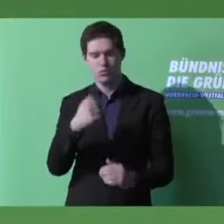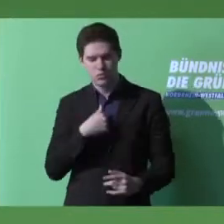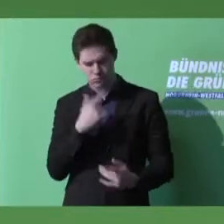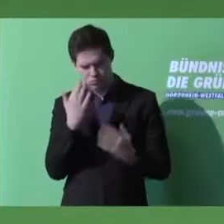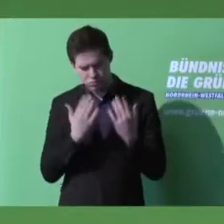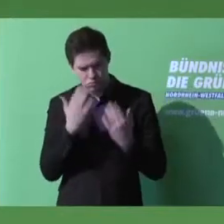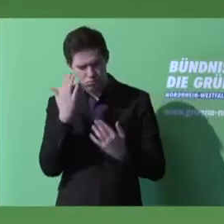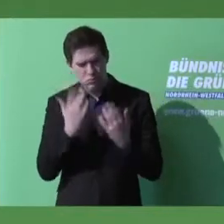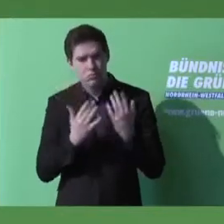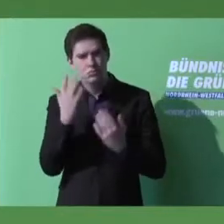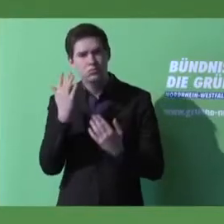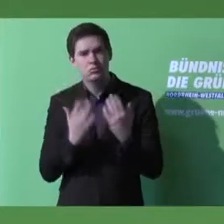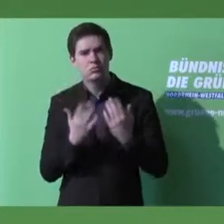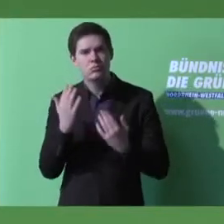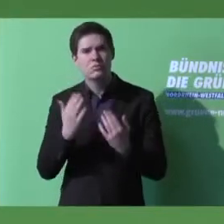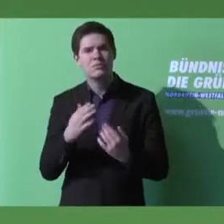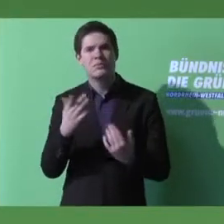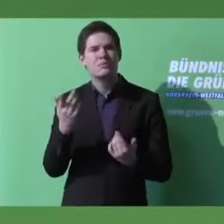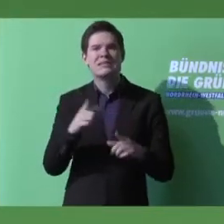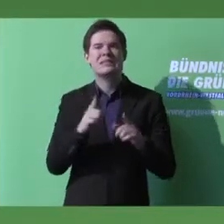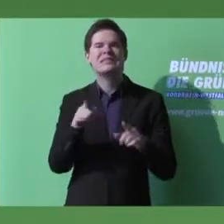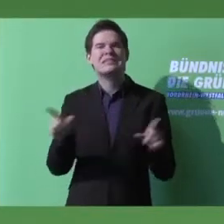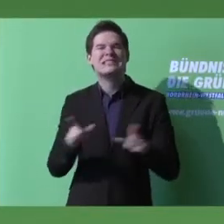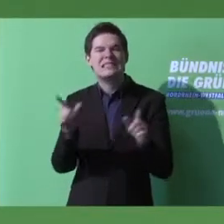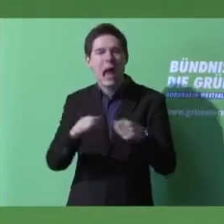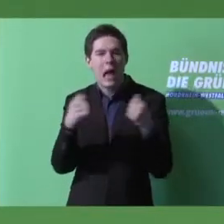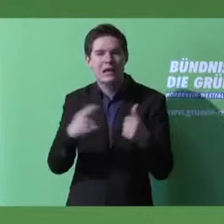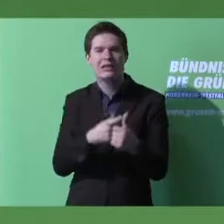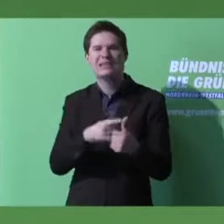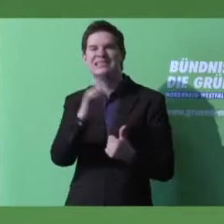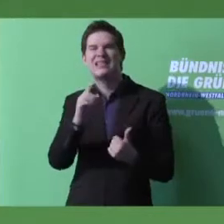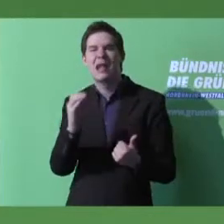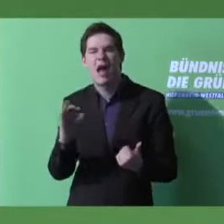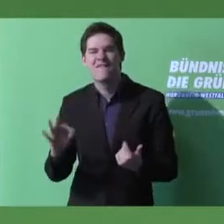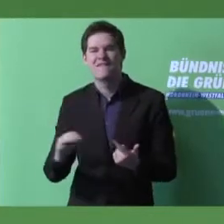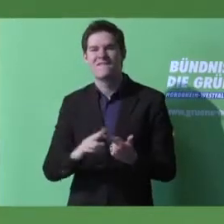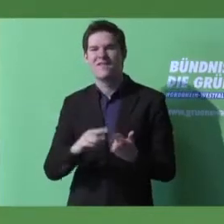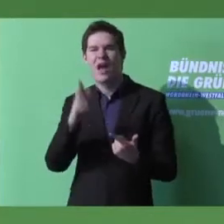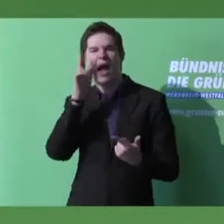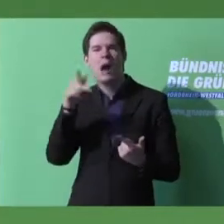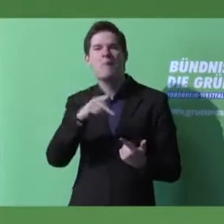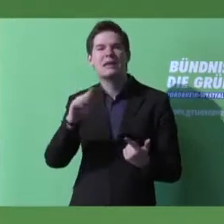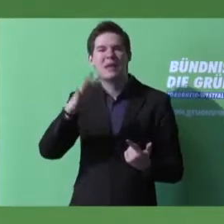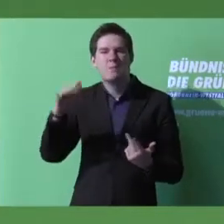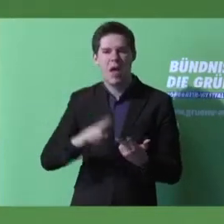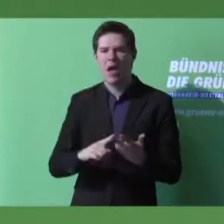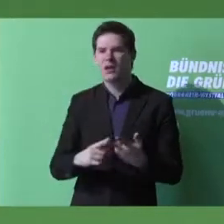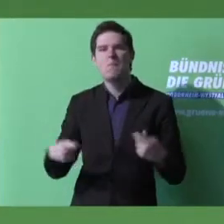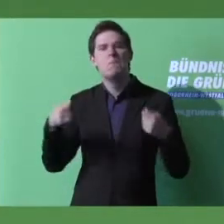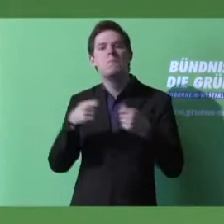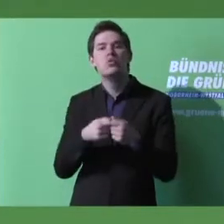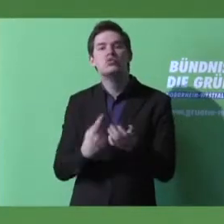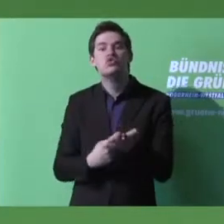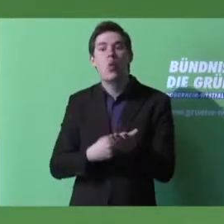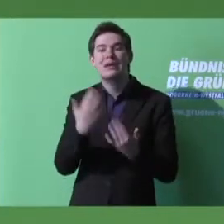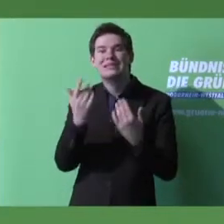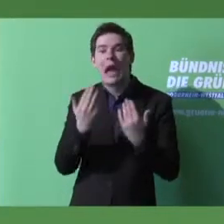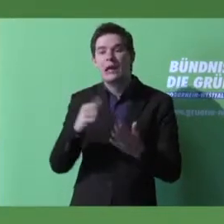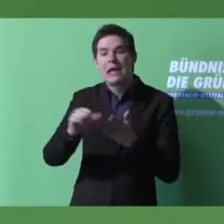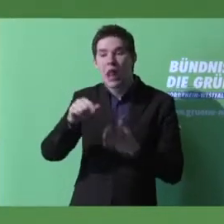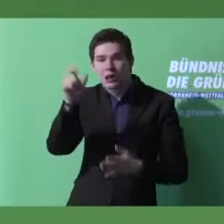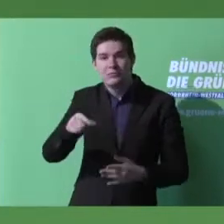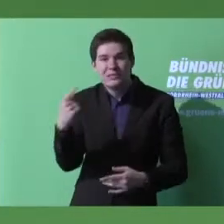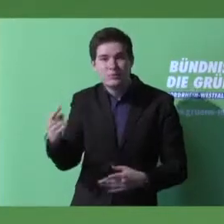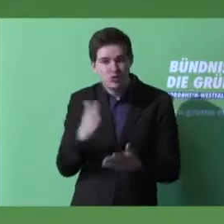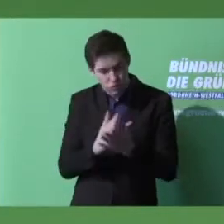Zeit, das ZDF, Herr Plasberg, selbst der Bund der Steuerzahler. Und zu